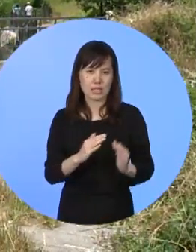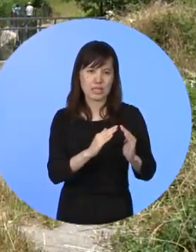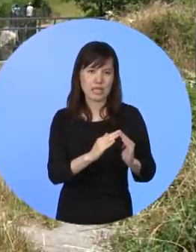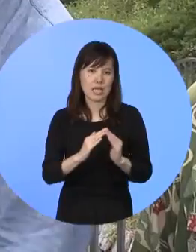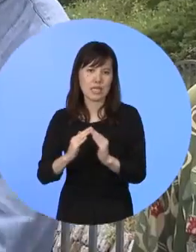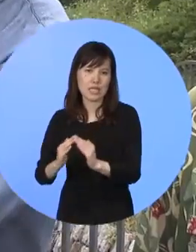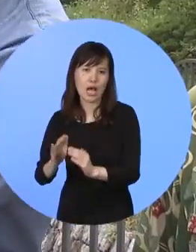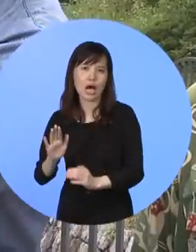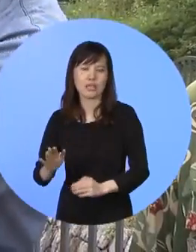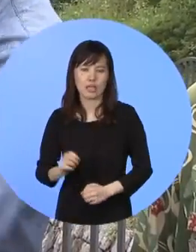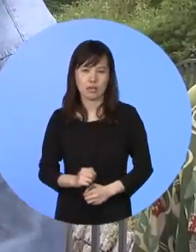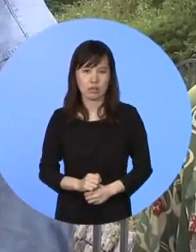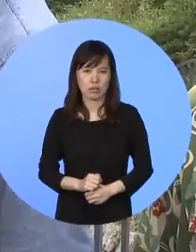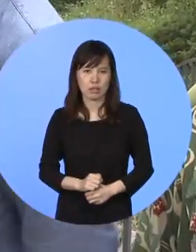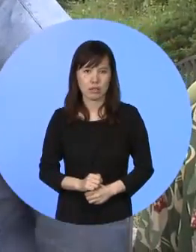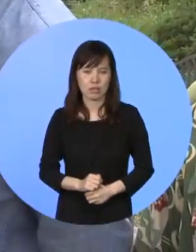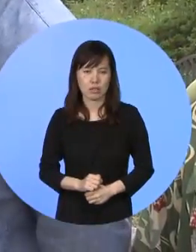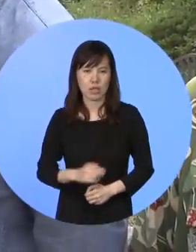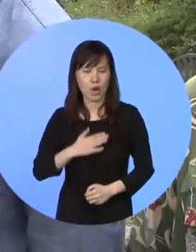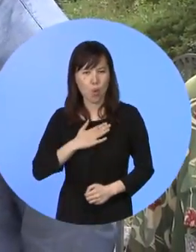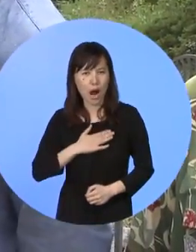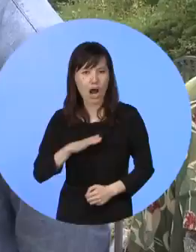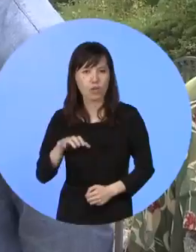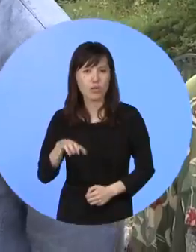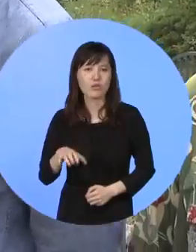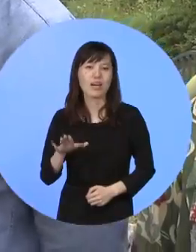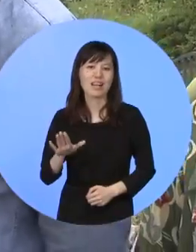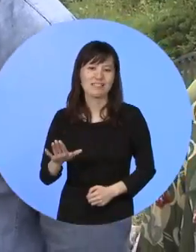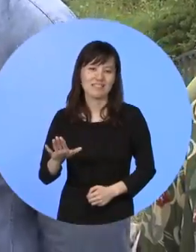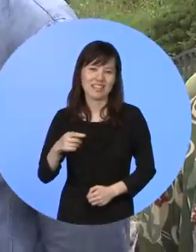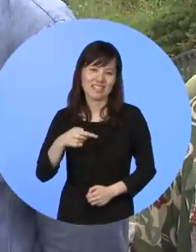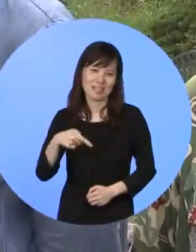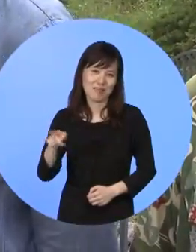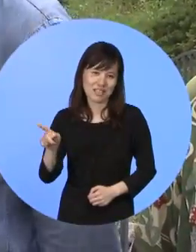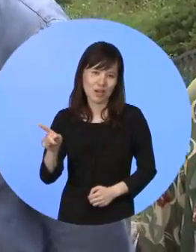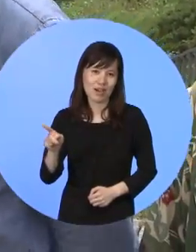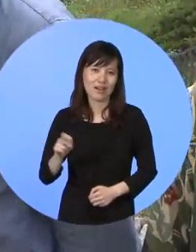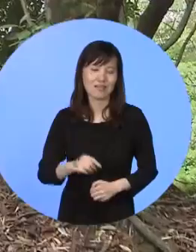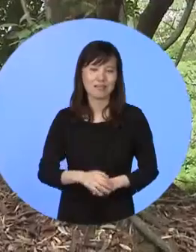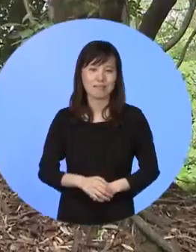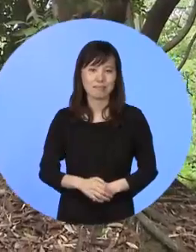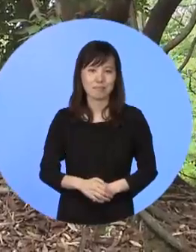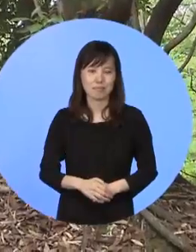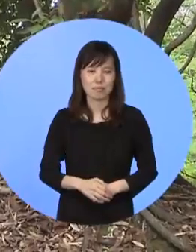ですね、 はい、 それを示す場所があるので今から行ってみましょうか。 はい、ぜひお願いします。